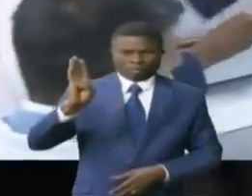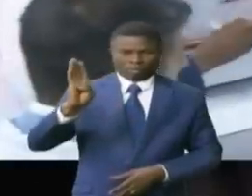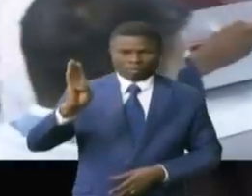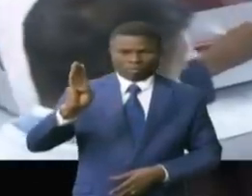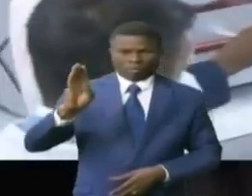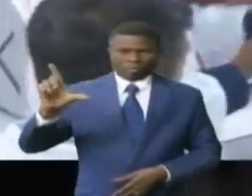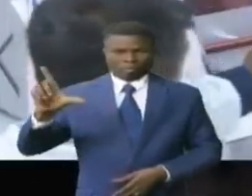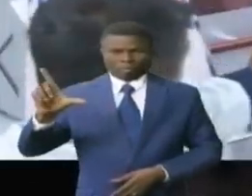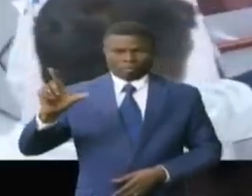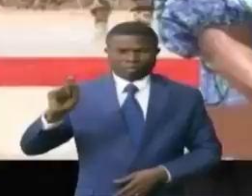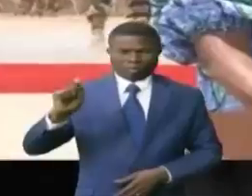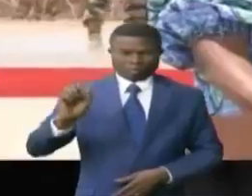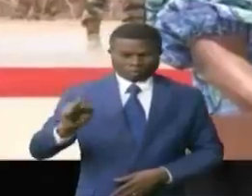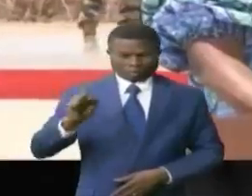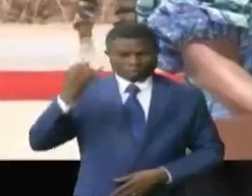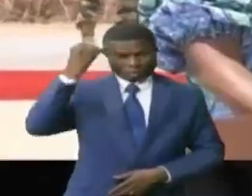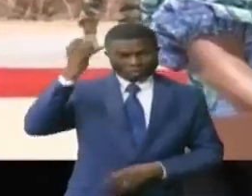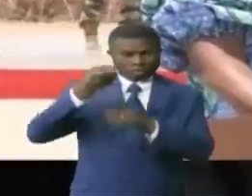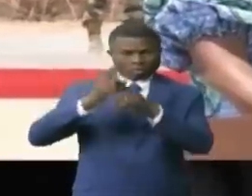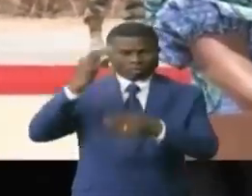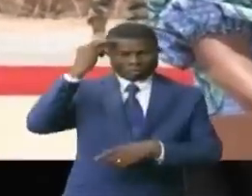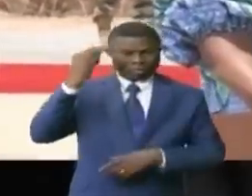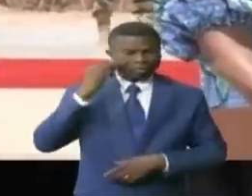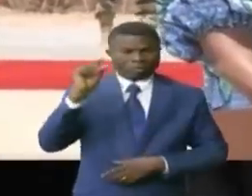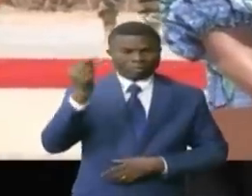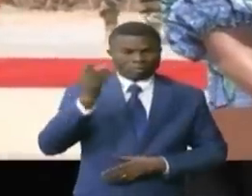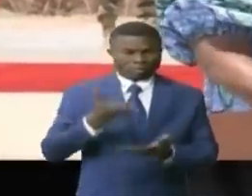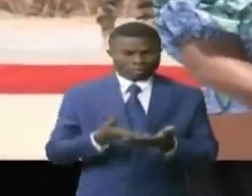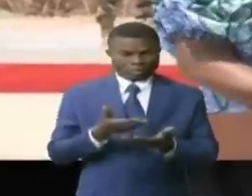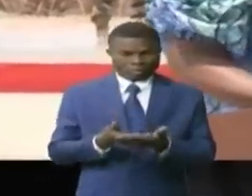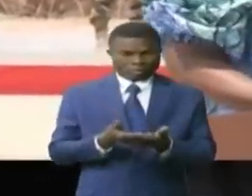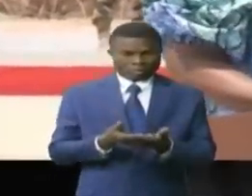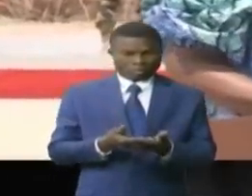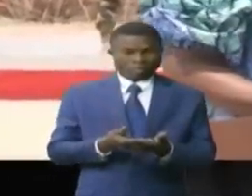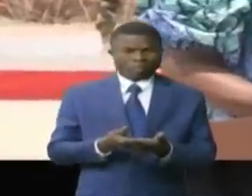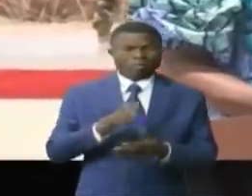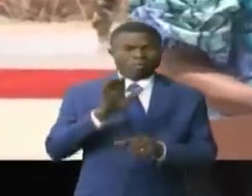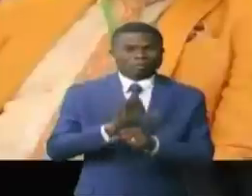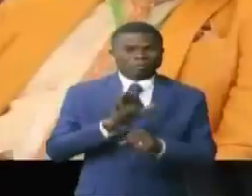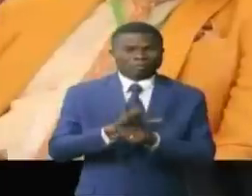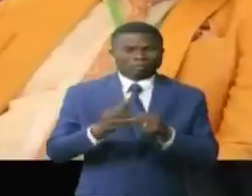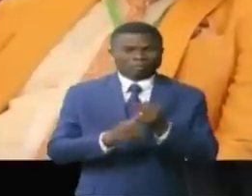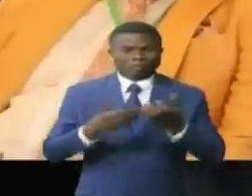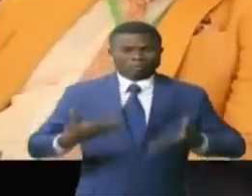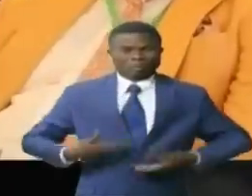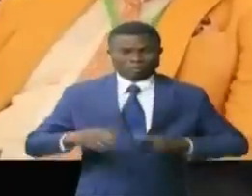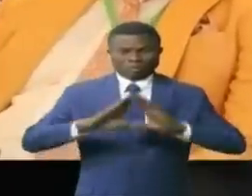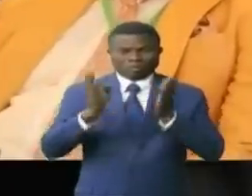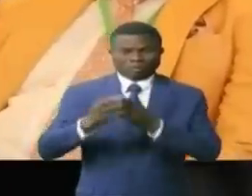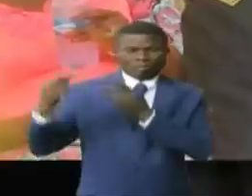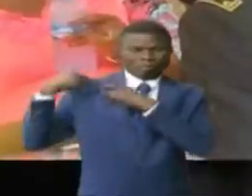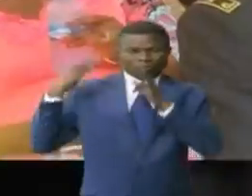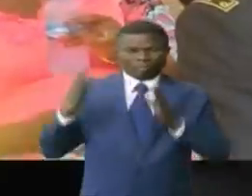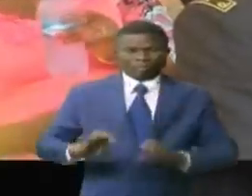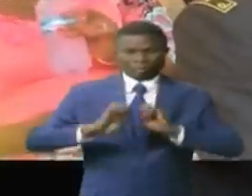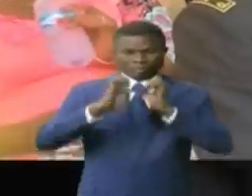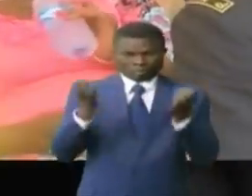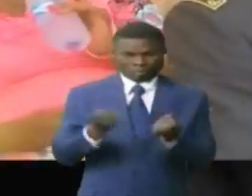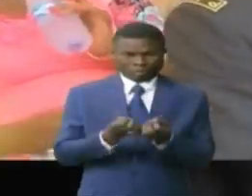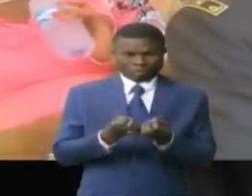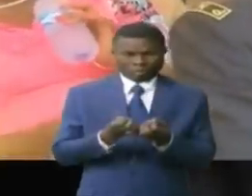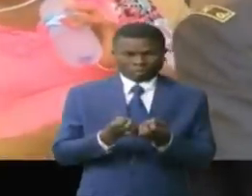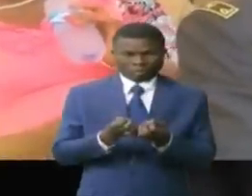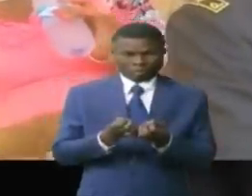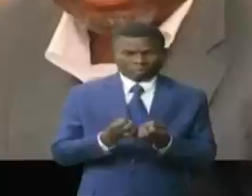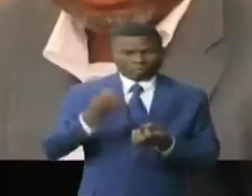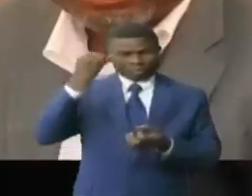action, initiative de la ministre des Mines Antoinette Samba Kalambaye, est saluée non seulement par tous les responsables des structures du